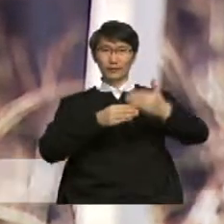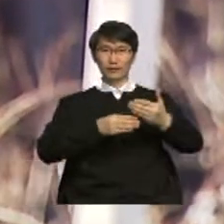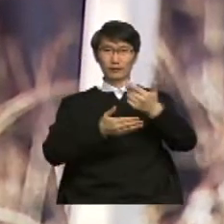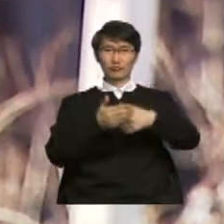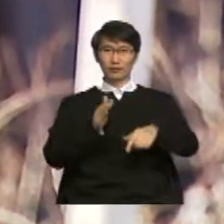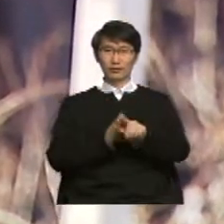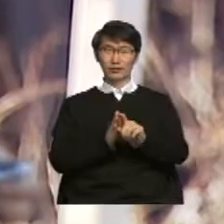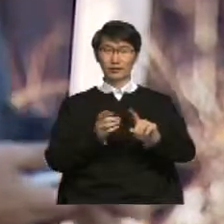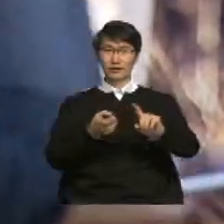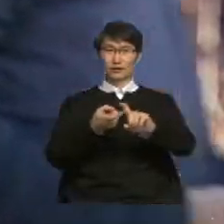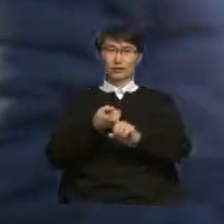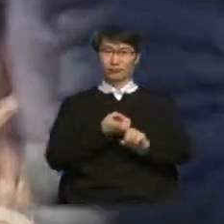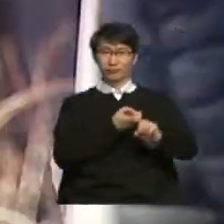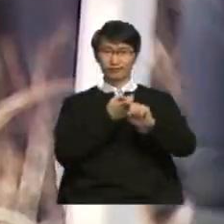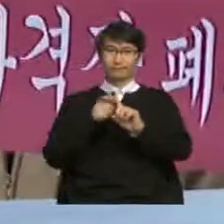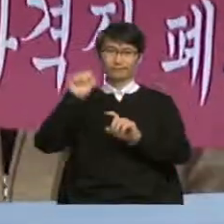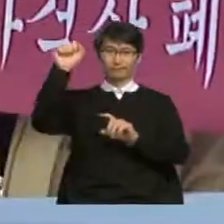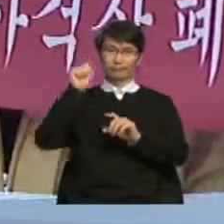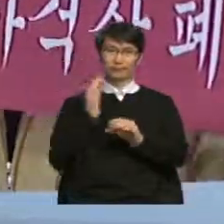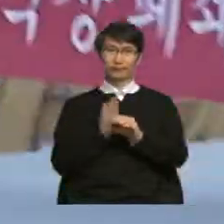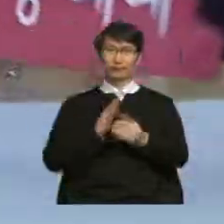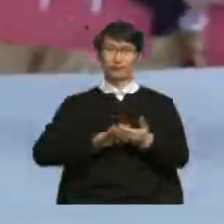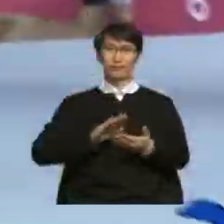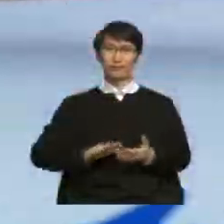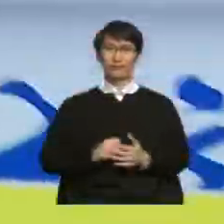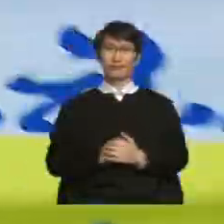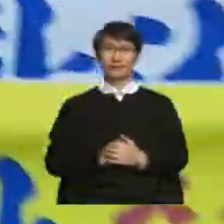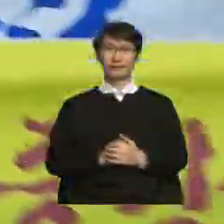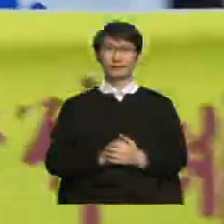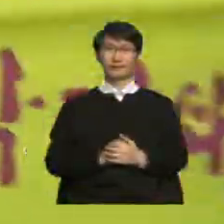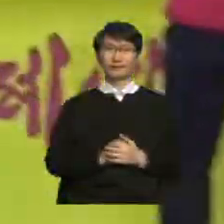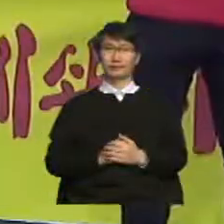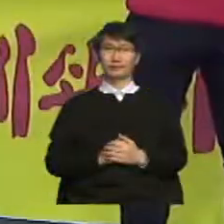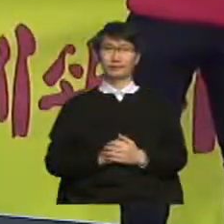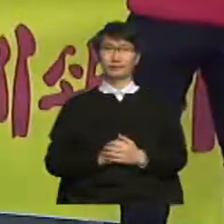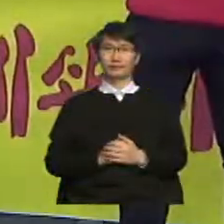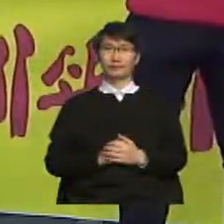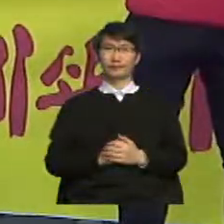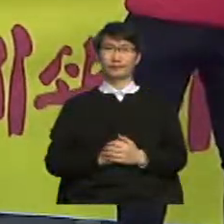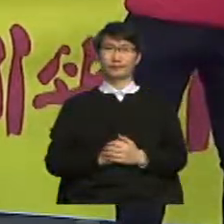공동대응에 나설 계획입니다. 딜라이브 서울 경기 케이블TV 신승훈입니다.